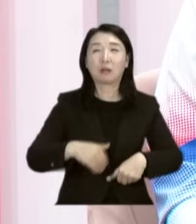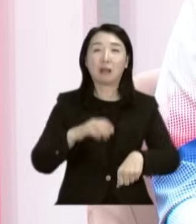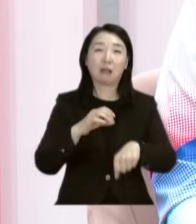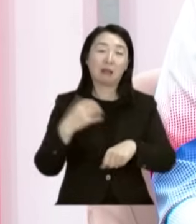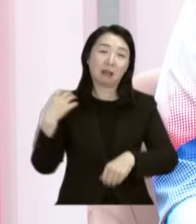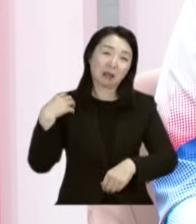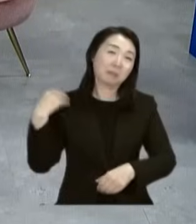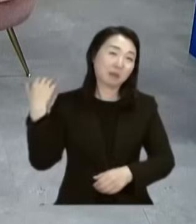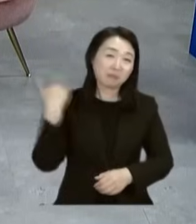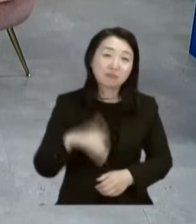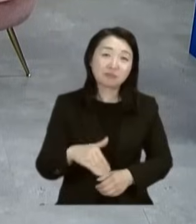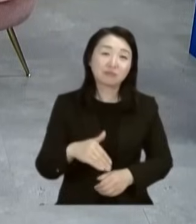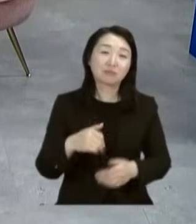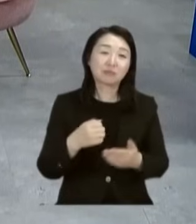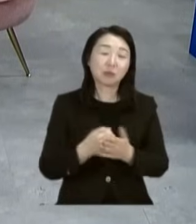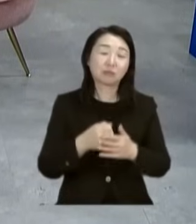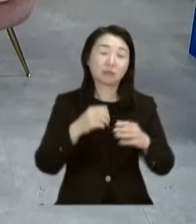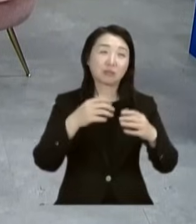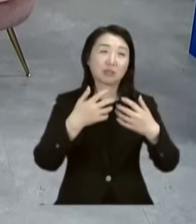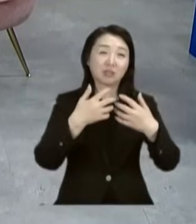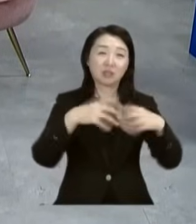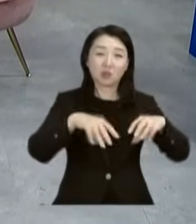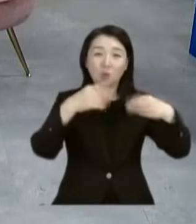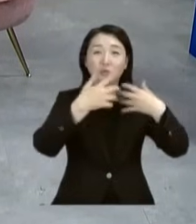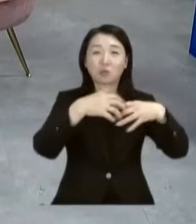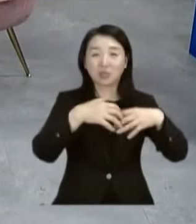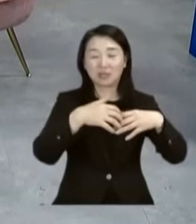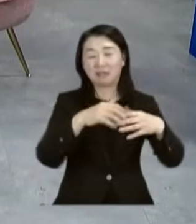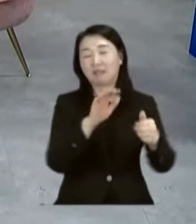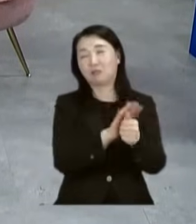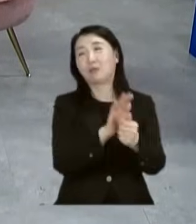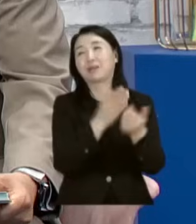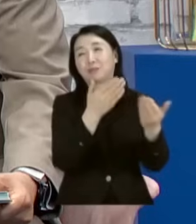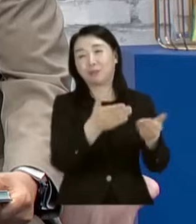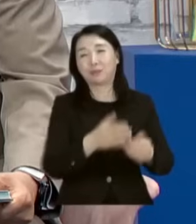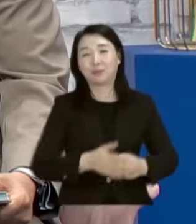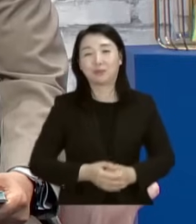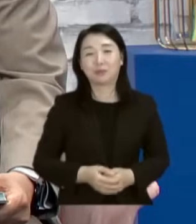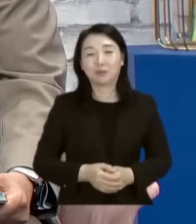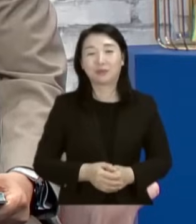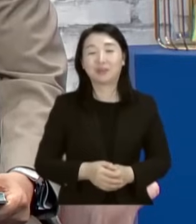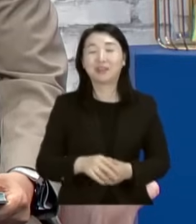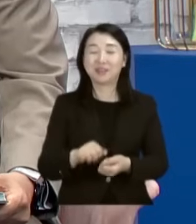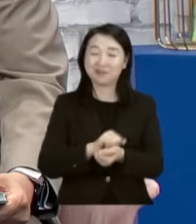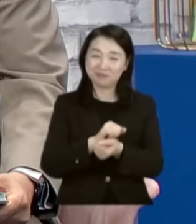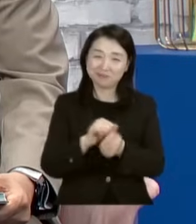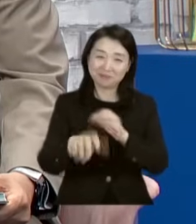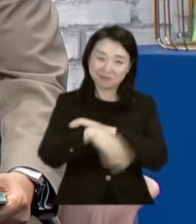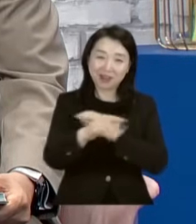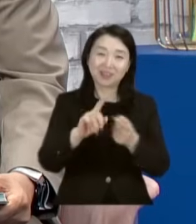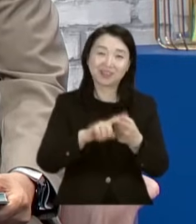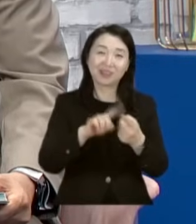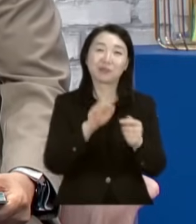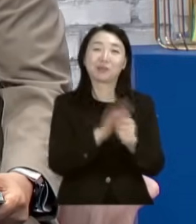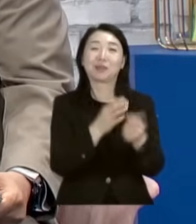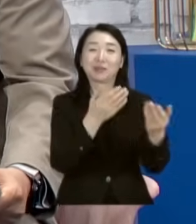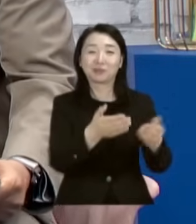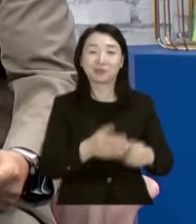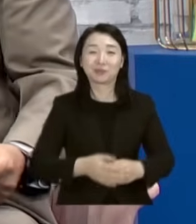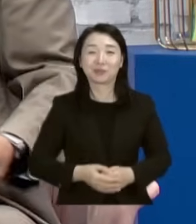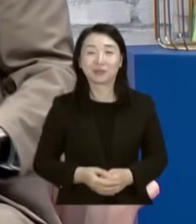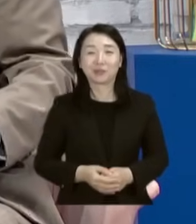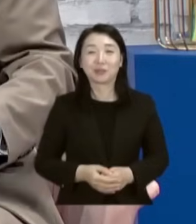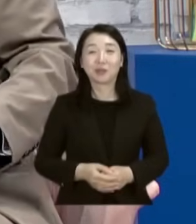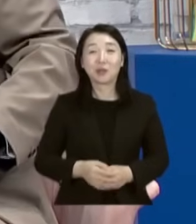건조하고 개 가지고 이제 그런 식으로 해서 측면에서 지원을 많이 했죠 그 샀어요 빨래로 야 이거